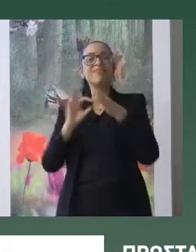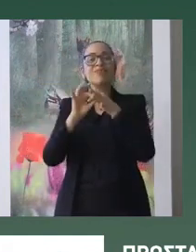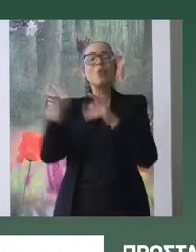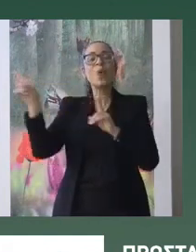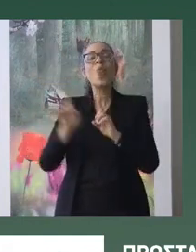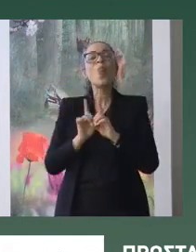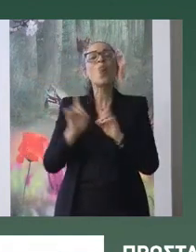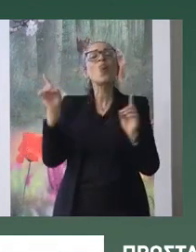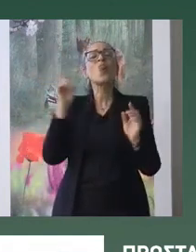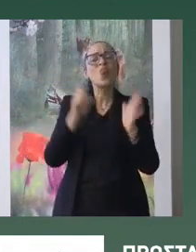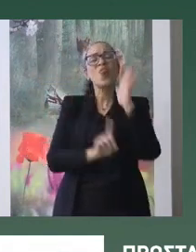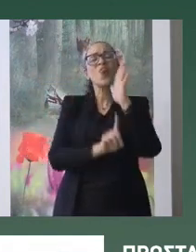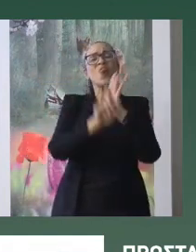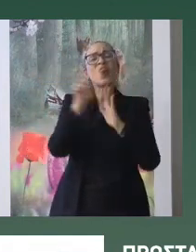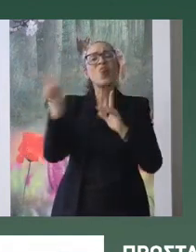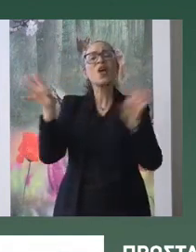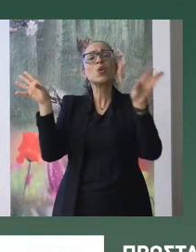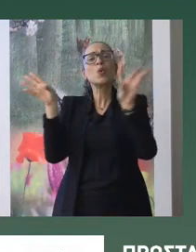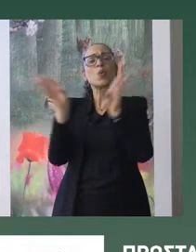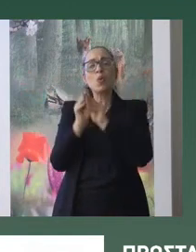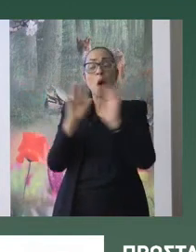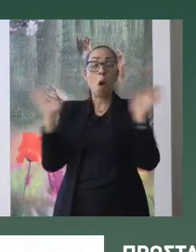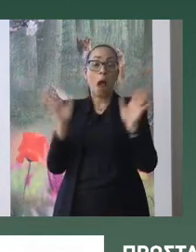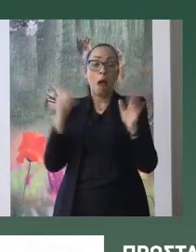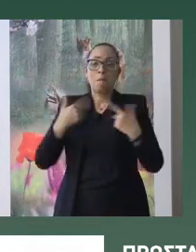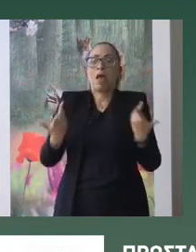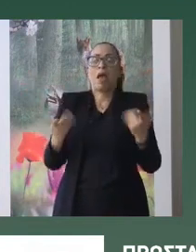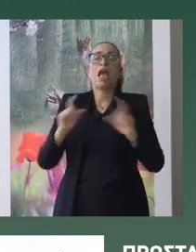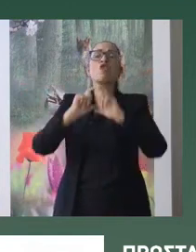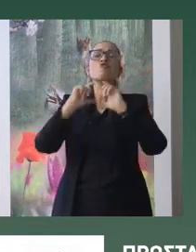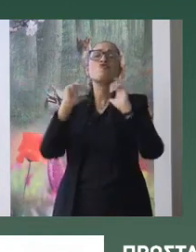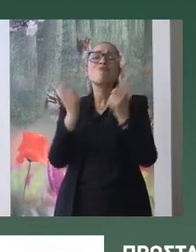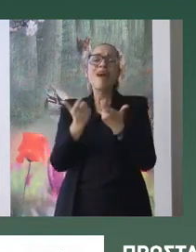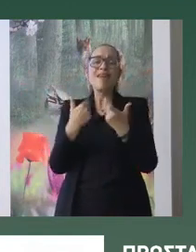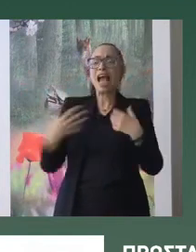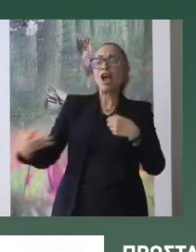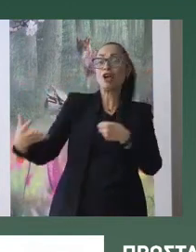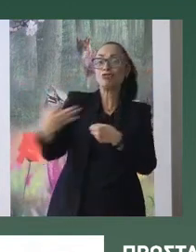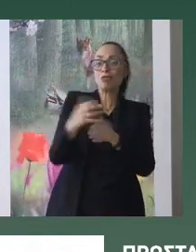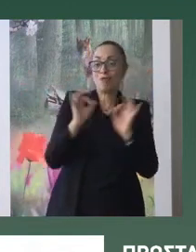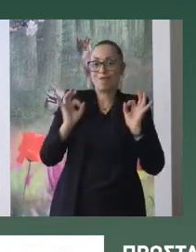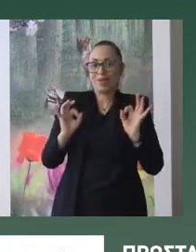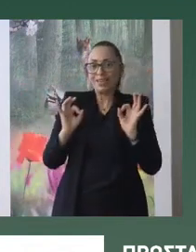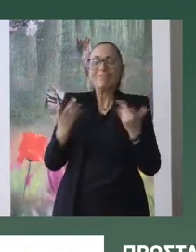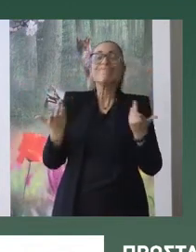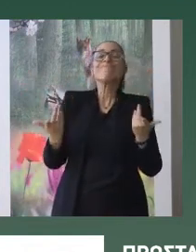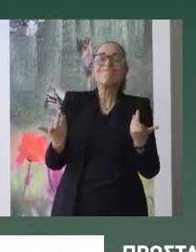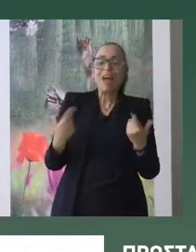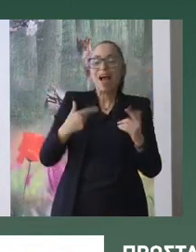το οικογενειακό εισόδημα. Τι βλέπετε, ότι όσο πιο μικρό το οικογενειακό εισόδημα, τόσο μεγαλύτερη η θερμική έκθεση.